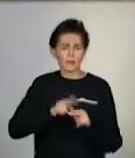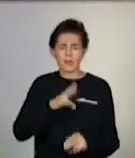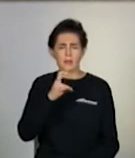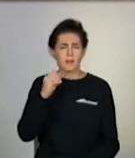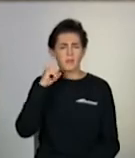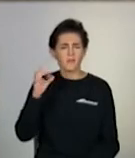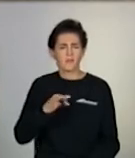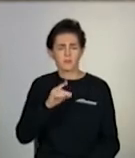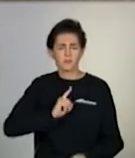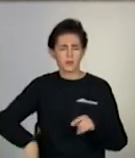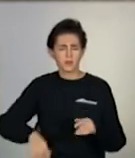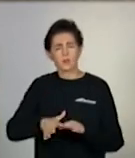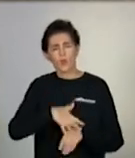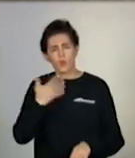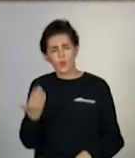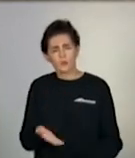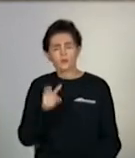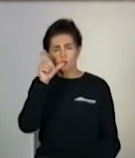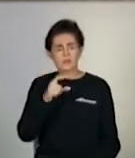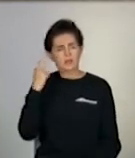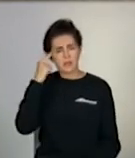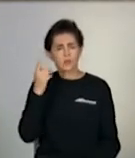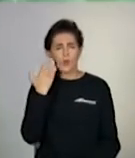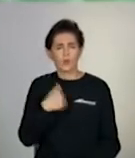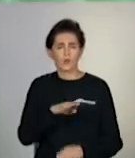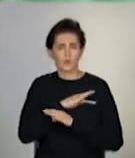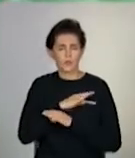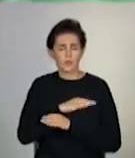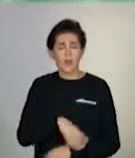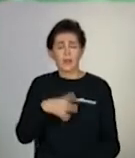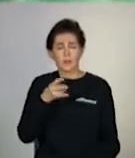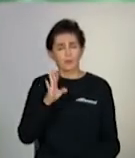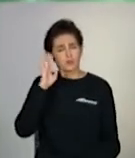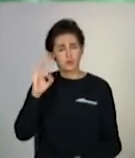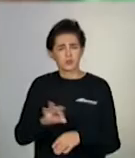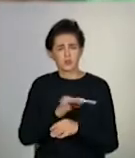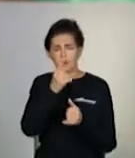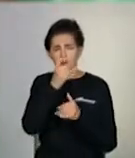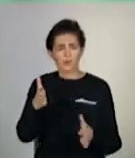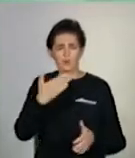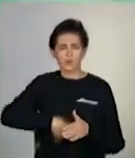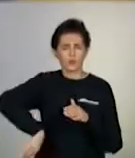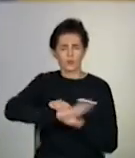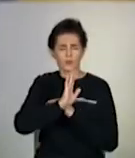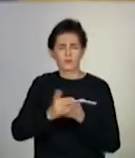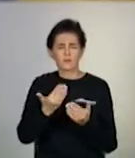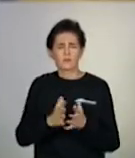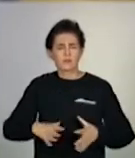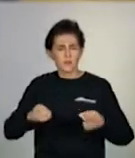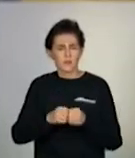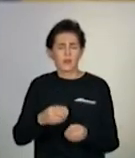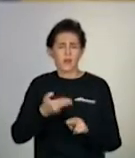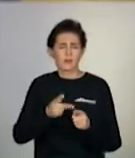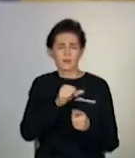Это надолго, и человек знает, что он умирает, как правило. Чоловік не витримав і пішов із родини. Підмогою для Альони